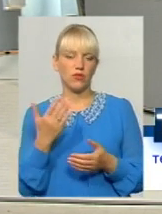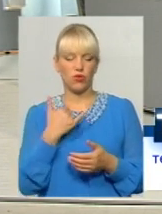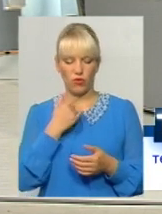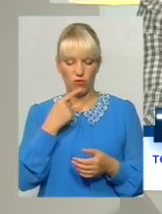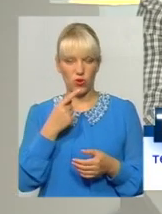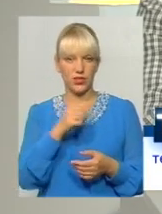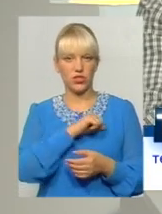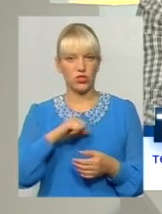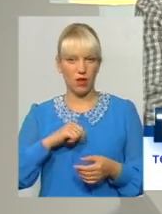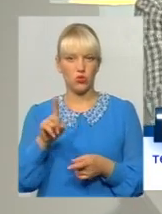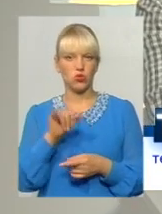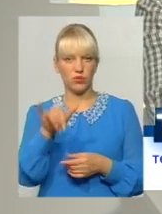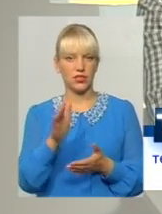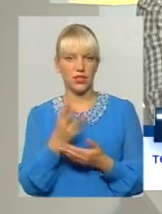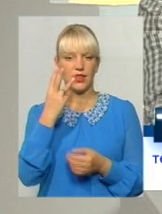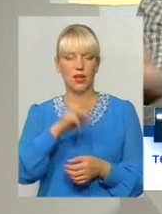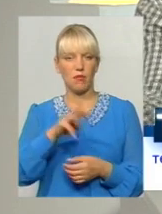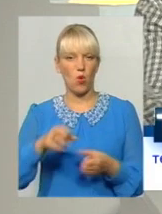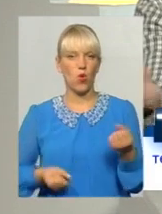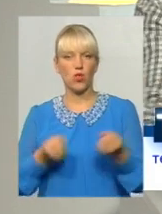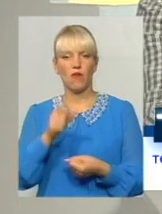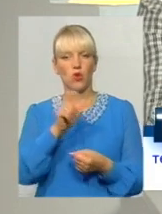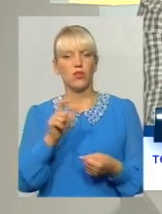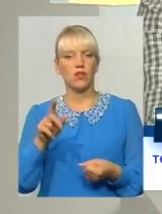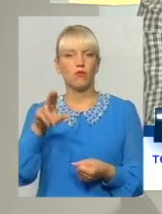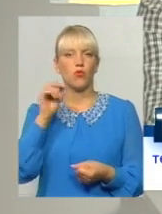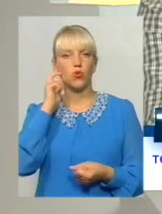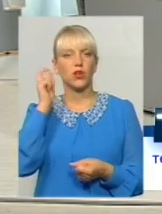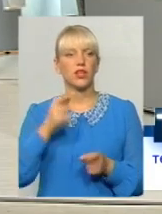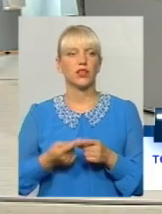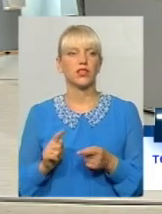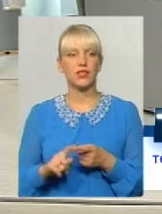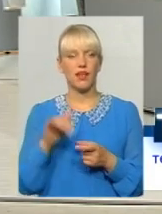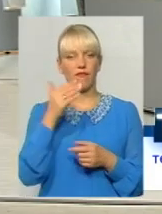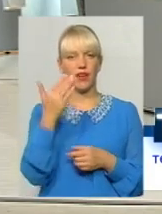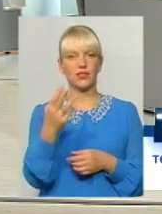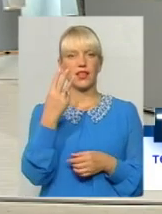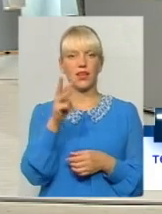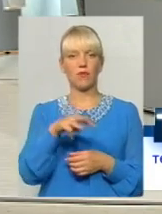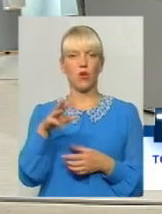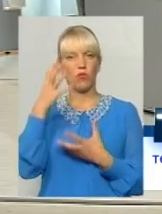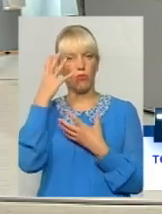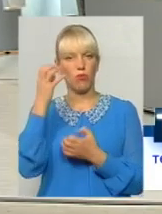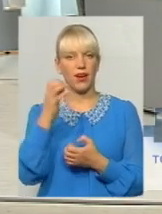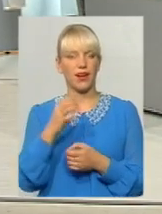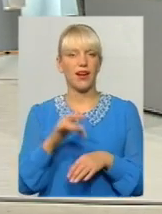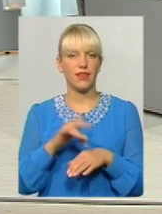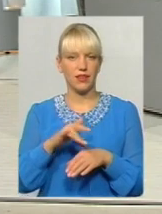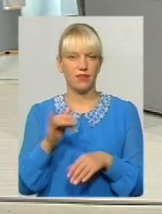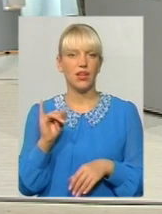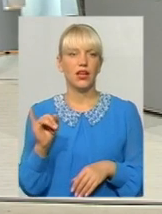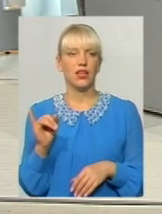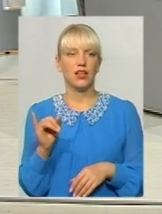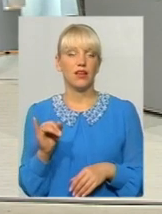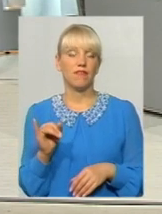мільйони цих водіїв в Україні, це, по суті, це у вас 3 мільйони ваших прихильників. І,